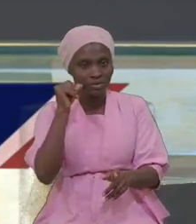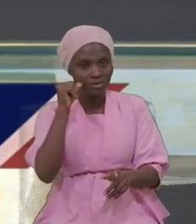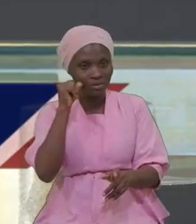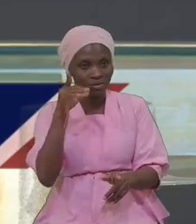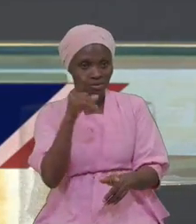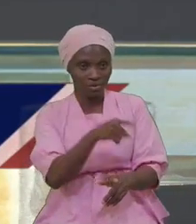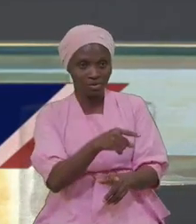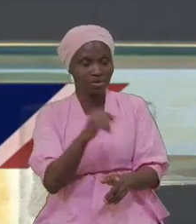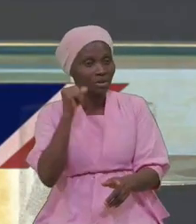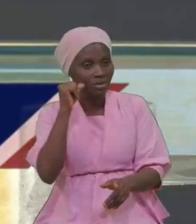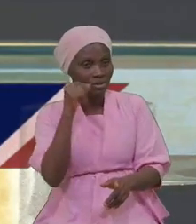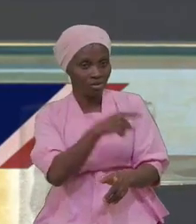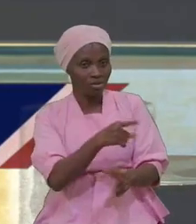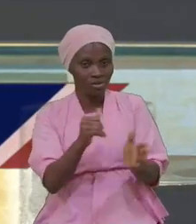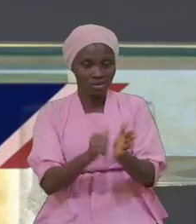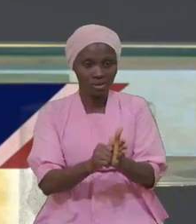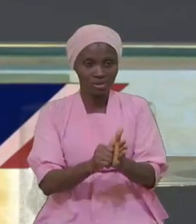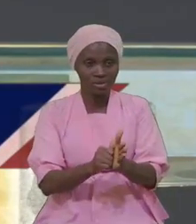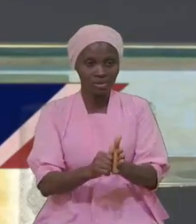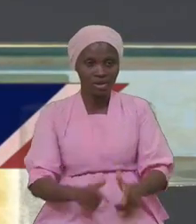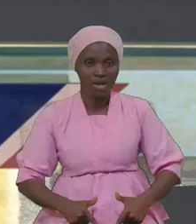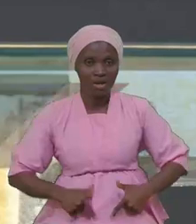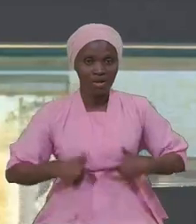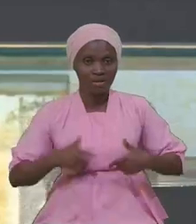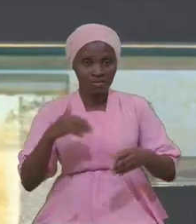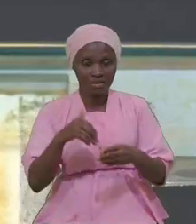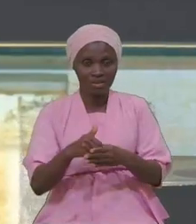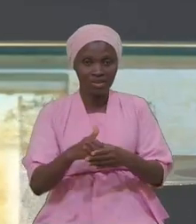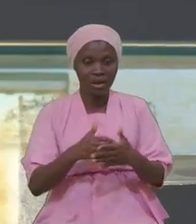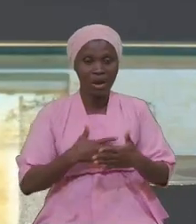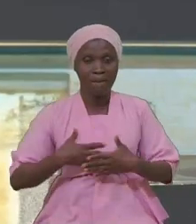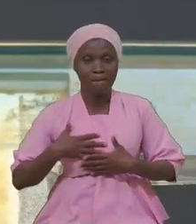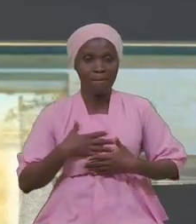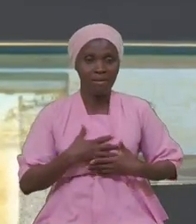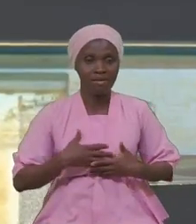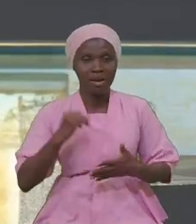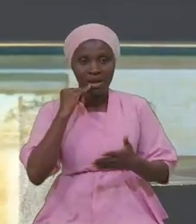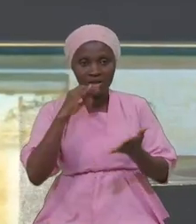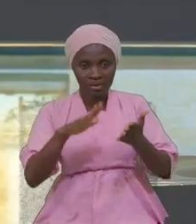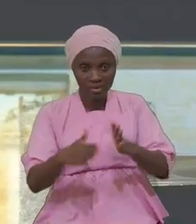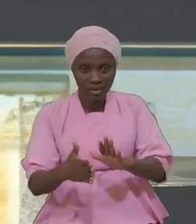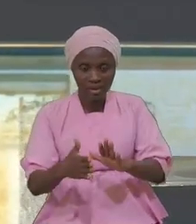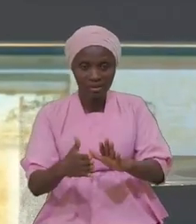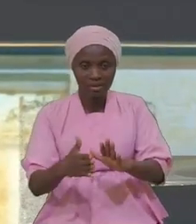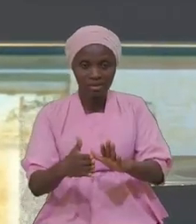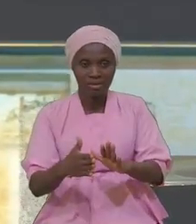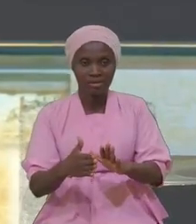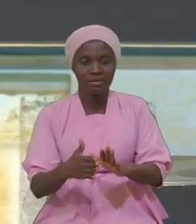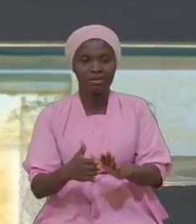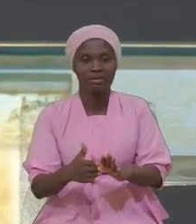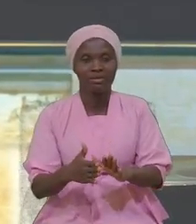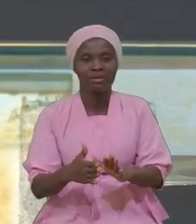vit dans les plaisirs est morte, quoique vivante.